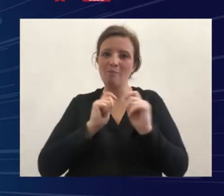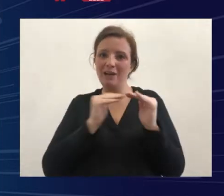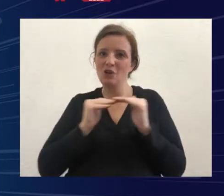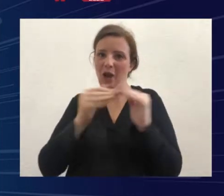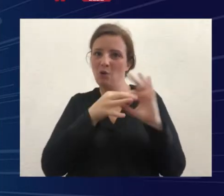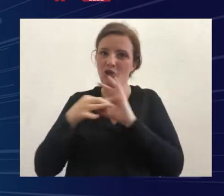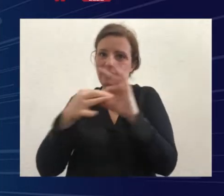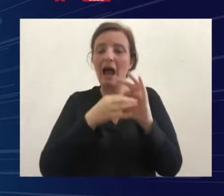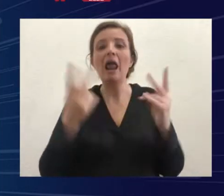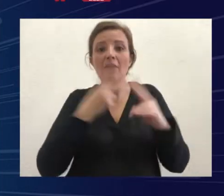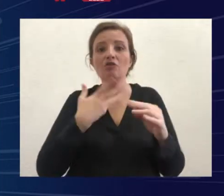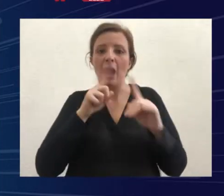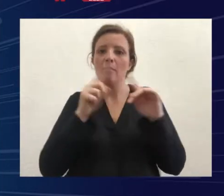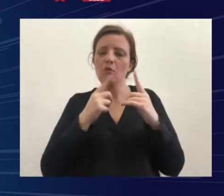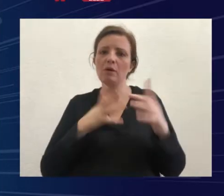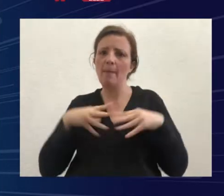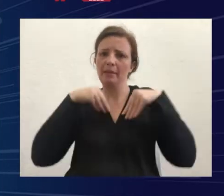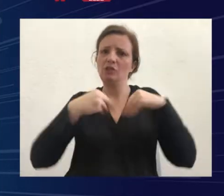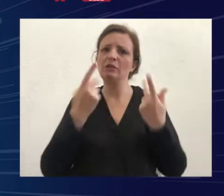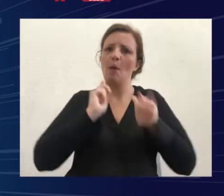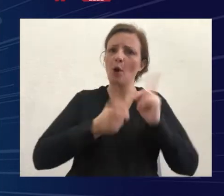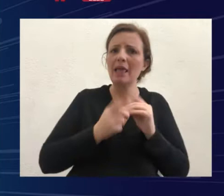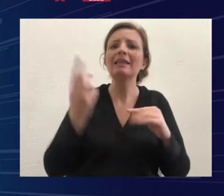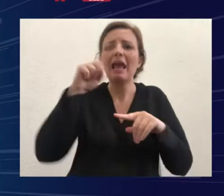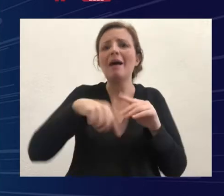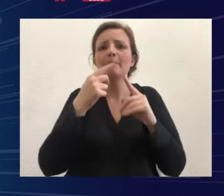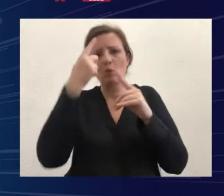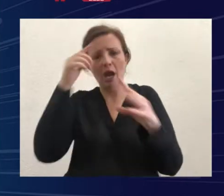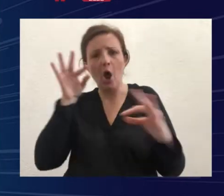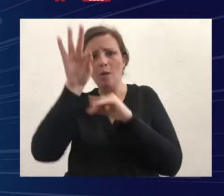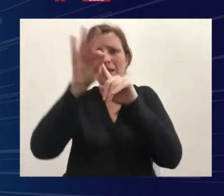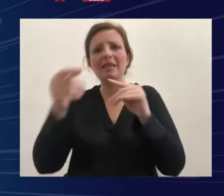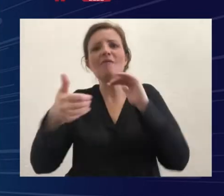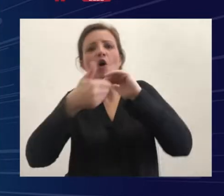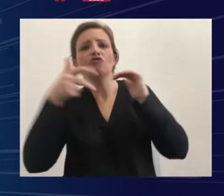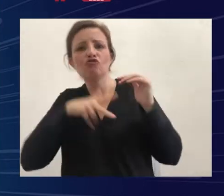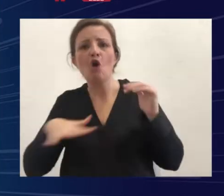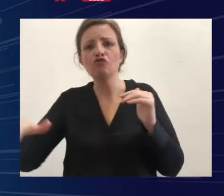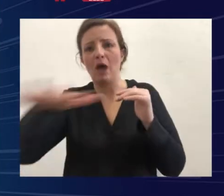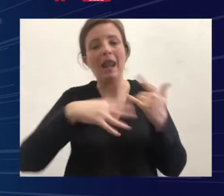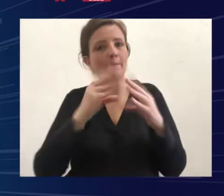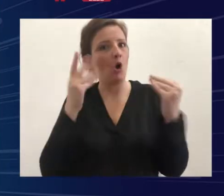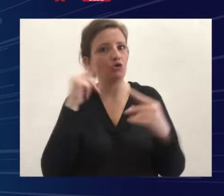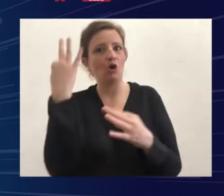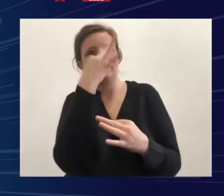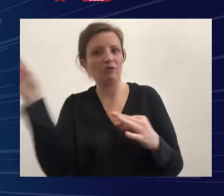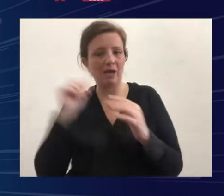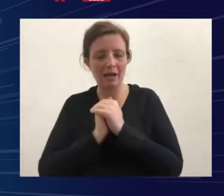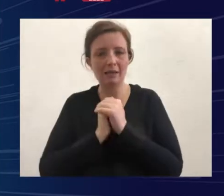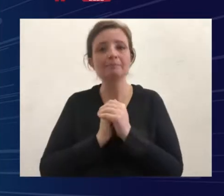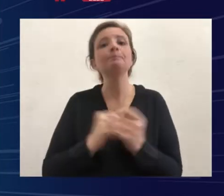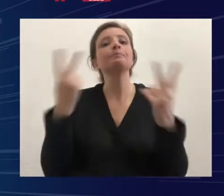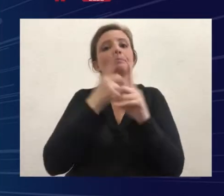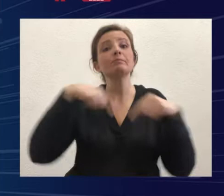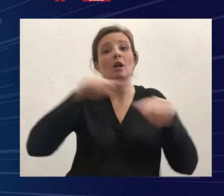anche di attivismo politico e di una mission sociale molto particolare. Nel